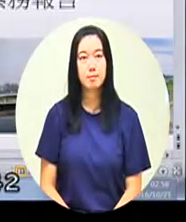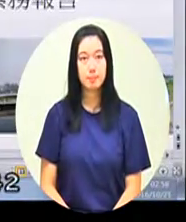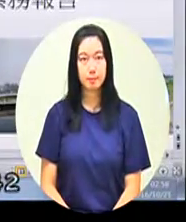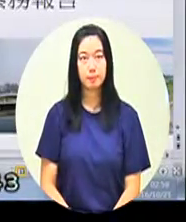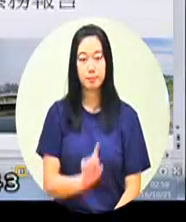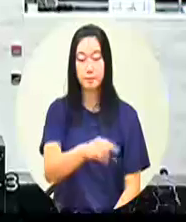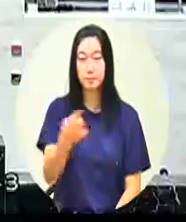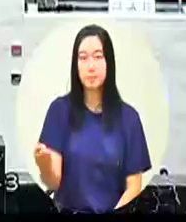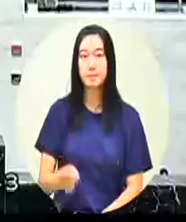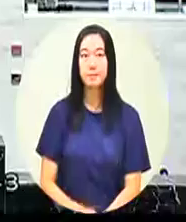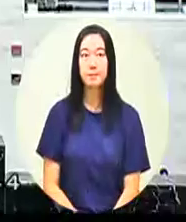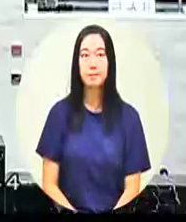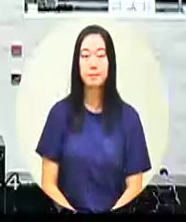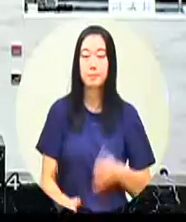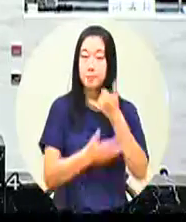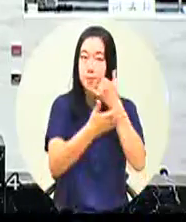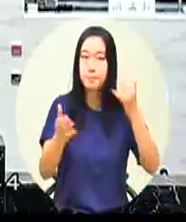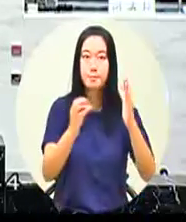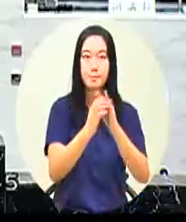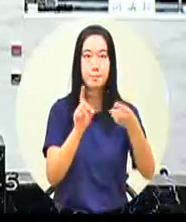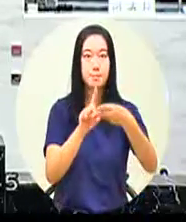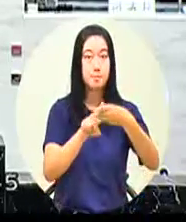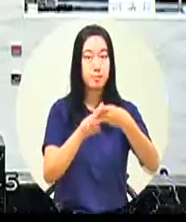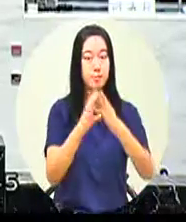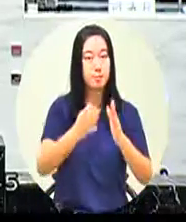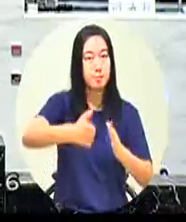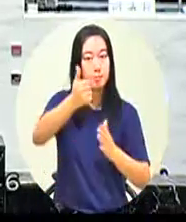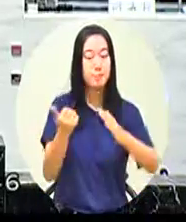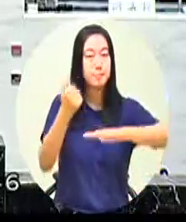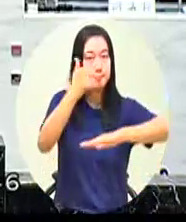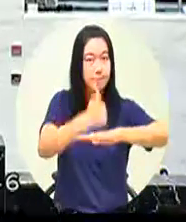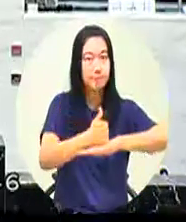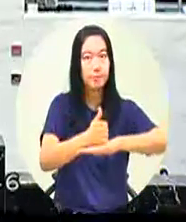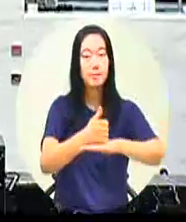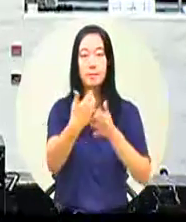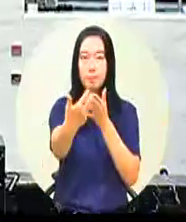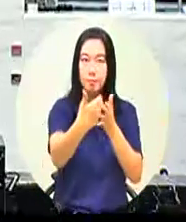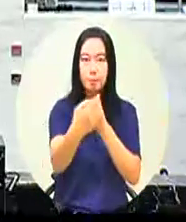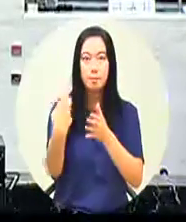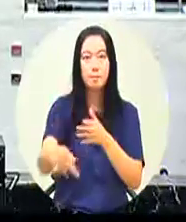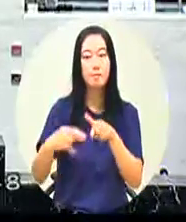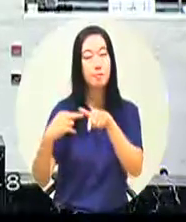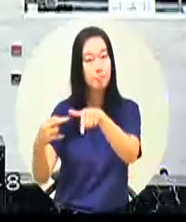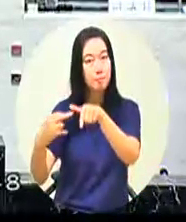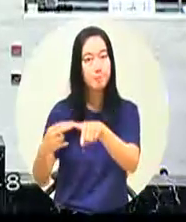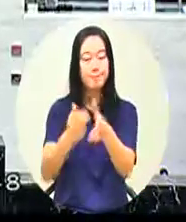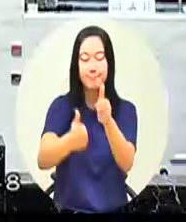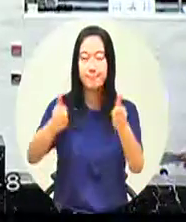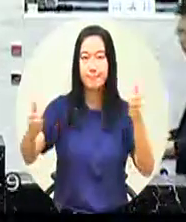好，接着请海洋局王局长业务报告及介绍单位主管。